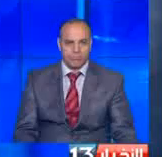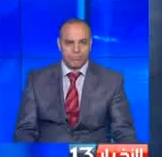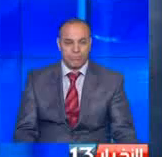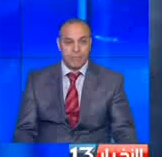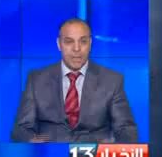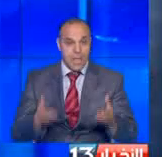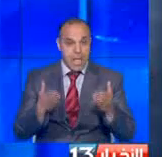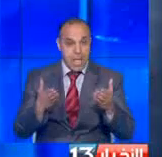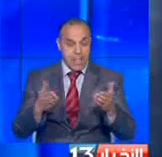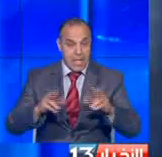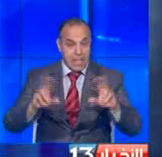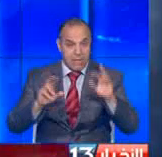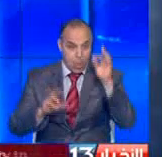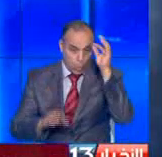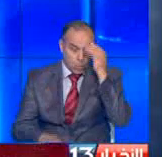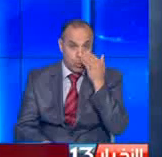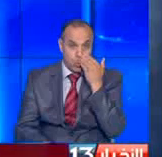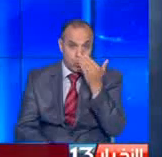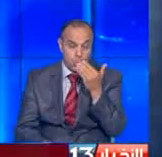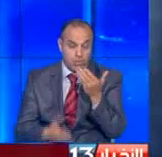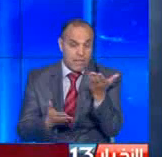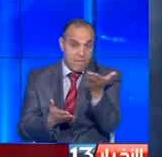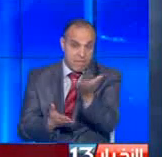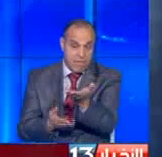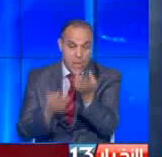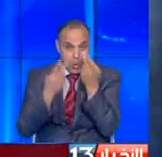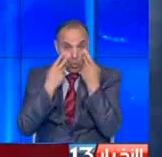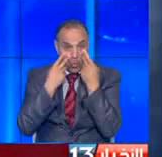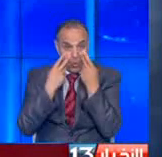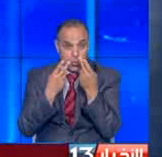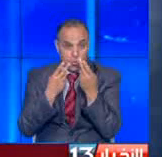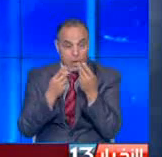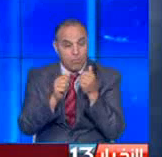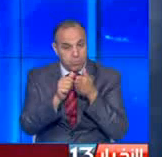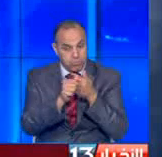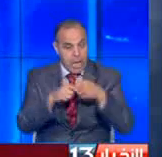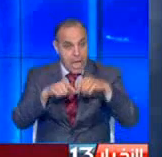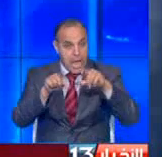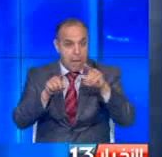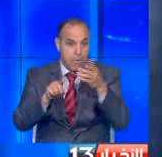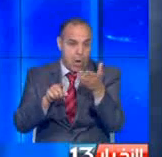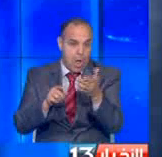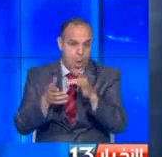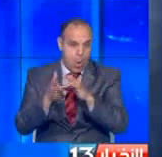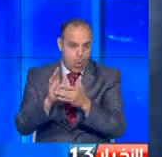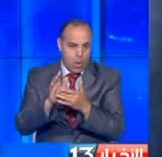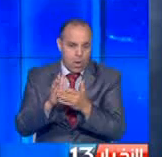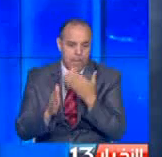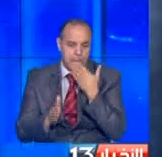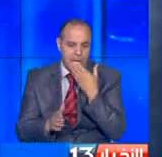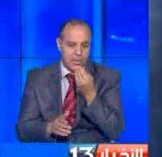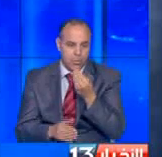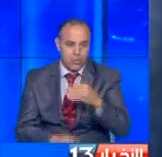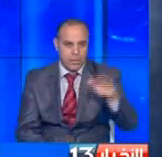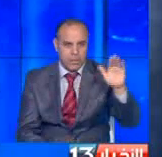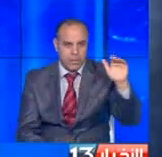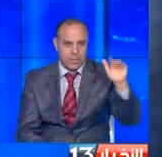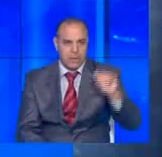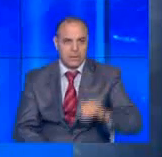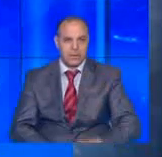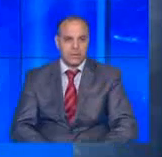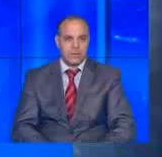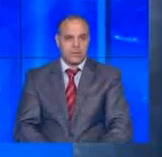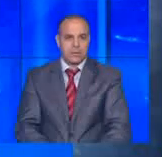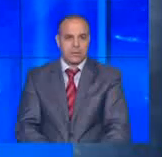بوابه التلفزه التونسيه على ذمتكم مشاهدينا حتى ت تابعوا اخبارنا كلها نلقاكم على خير